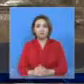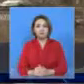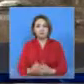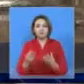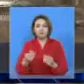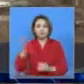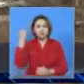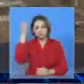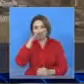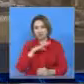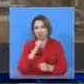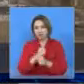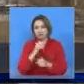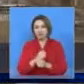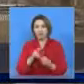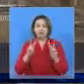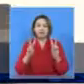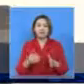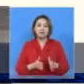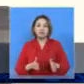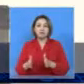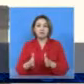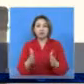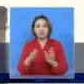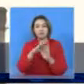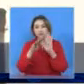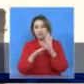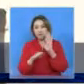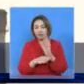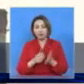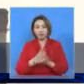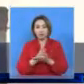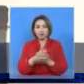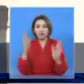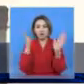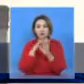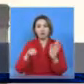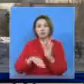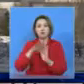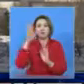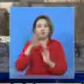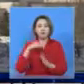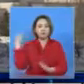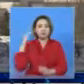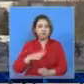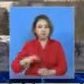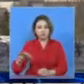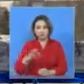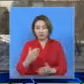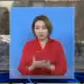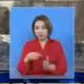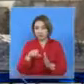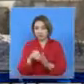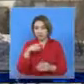Еще в прошлом году была разработана специальная дорожная карта, направленная на улучшение экологической обстановки по Актюбинской области. В ней